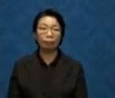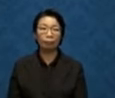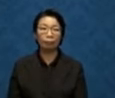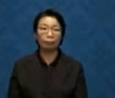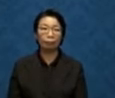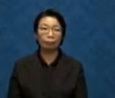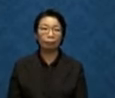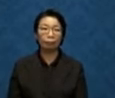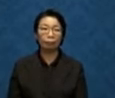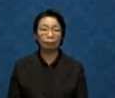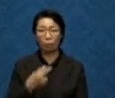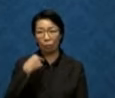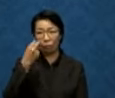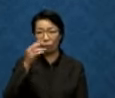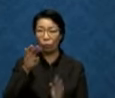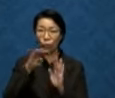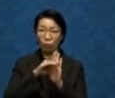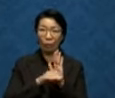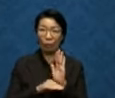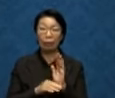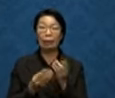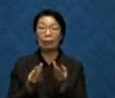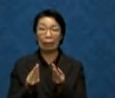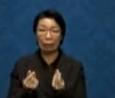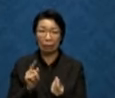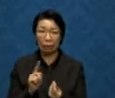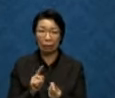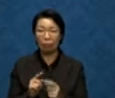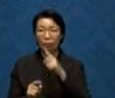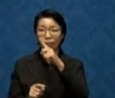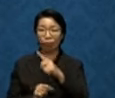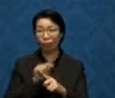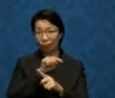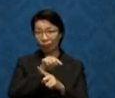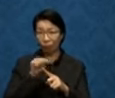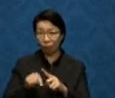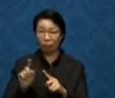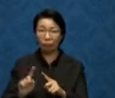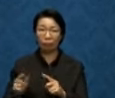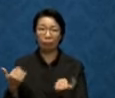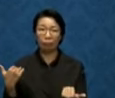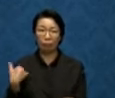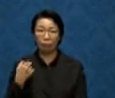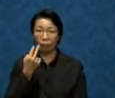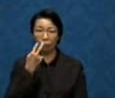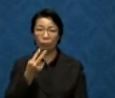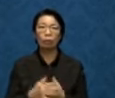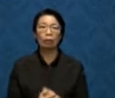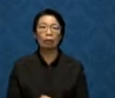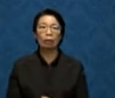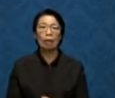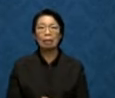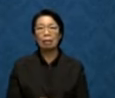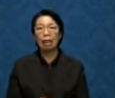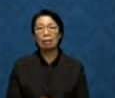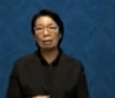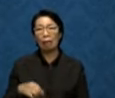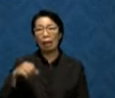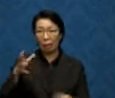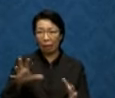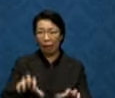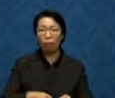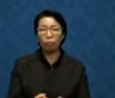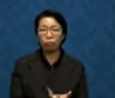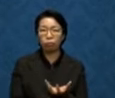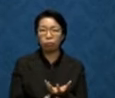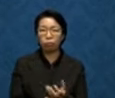มาดูรายละเอียดอีกอันหนึ่งก็คือสัดส่วนการใช้เชื้อเพลิงในการผลิตนะครับในขณะที่เราผลิตล้นเกินเราเนี่ย